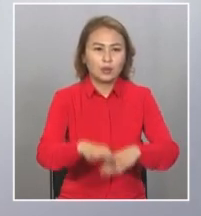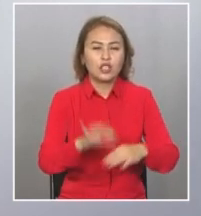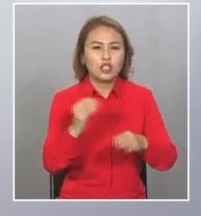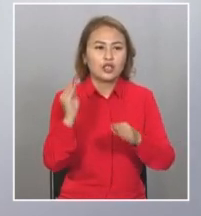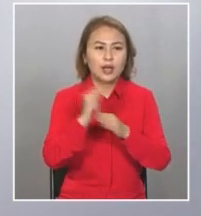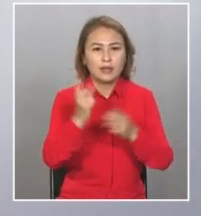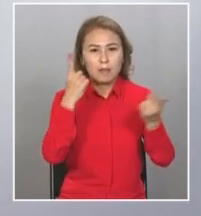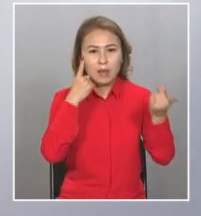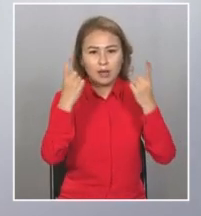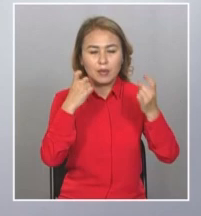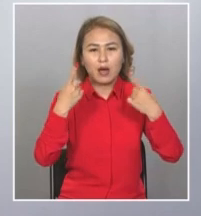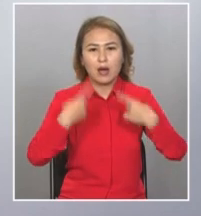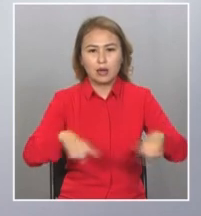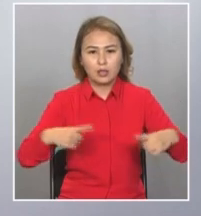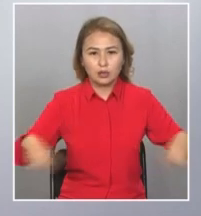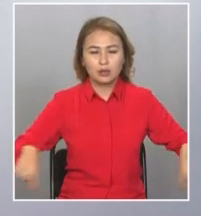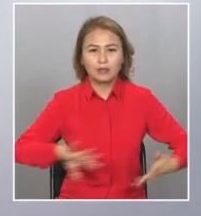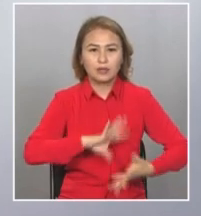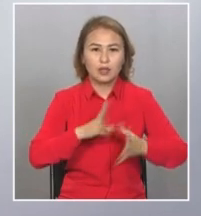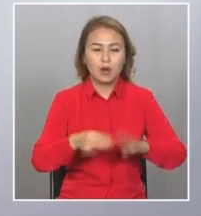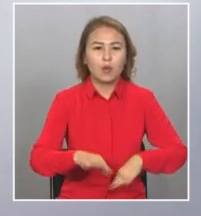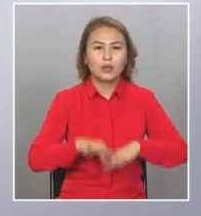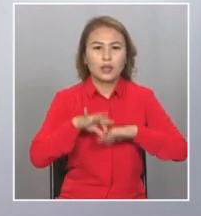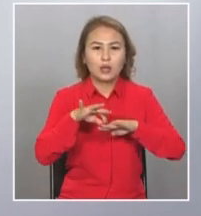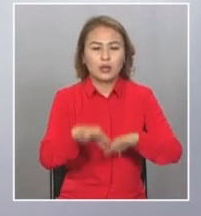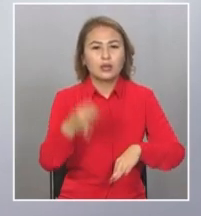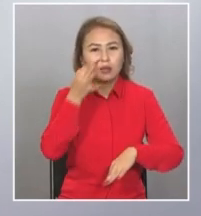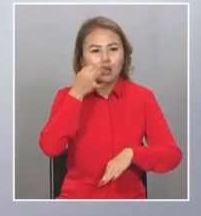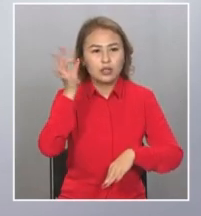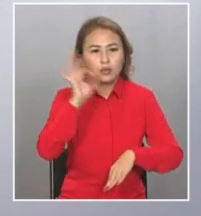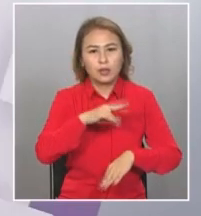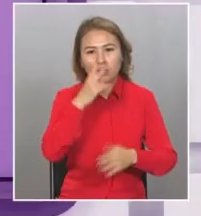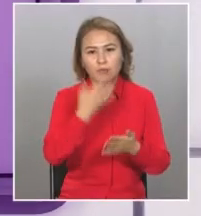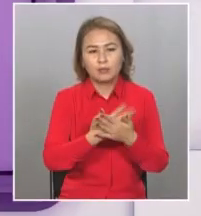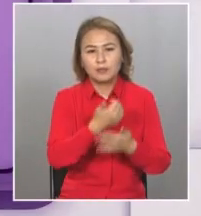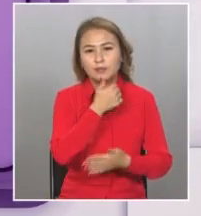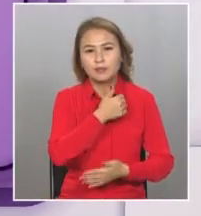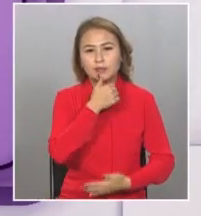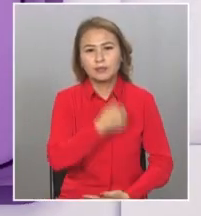және мәліметтердің әртүрлі пішімдерін қолдануды тәжірибе жүзінде көрейік.